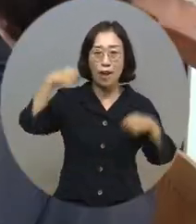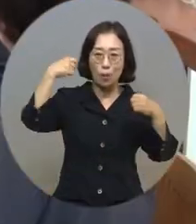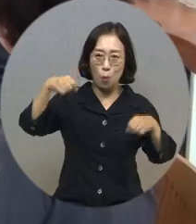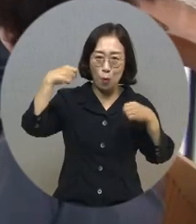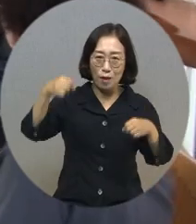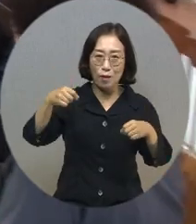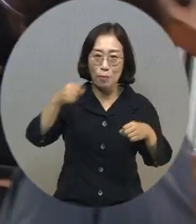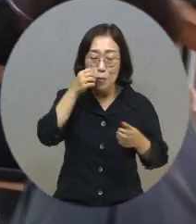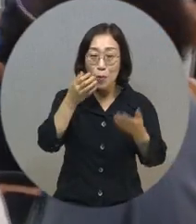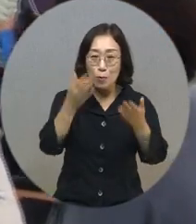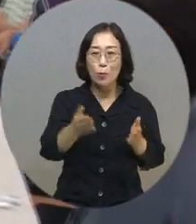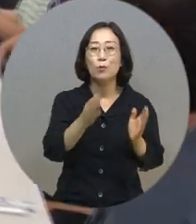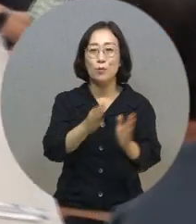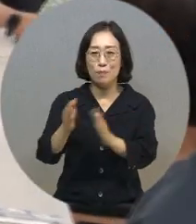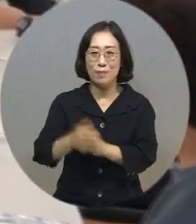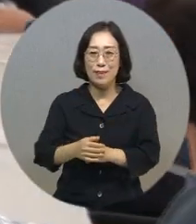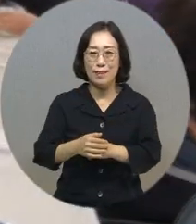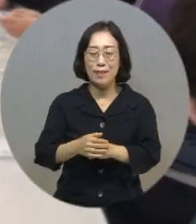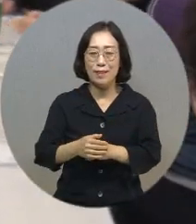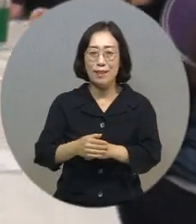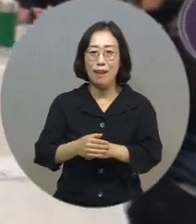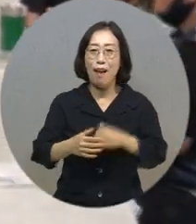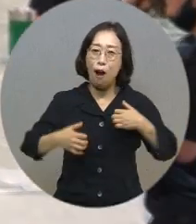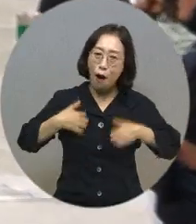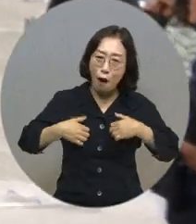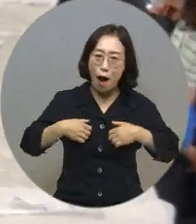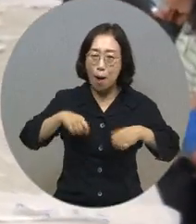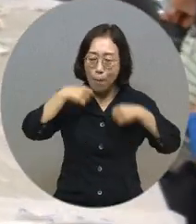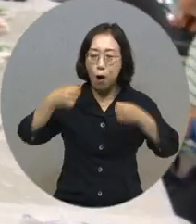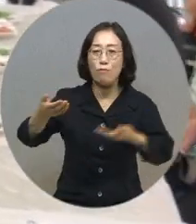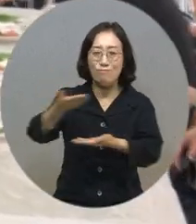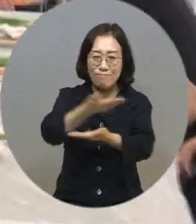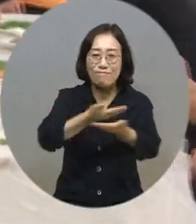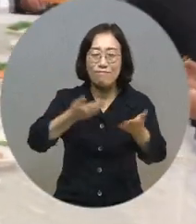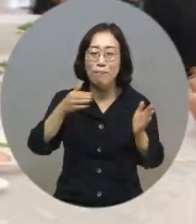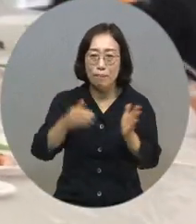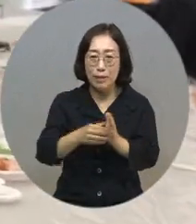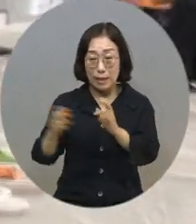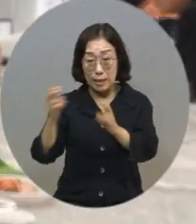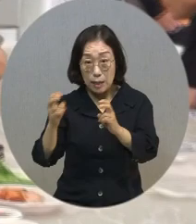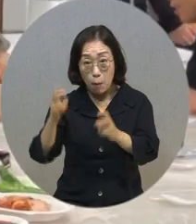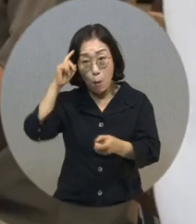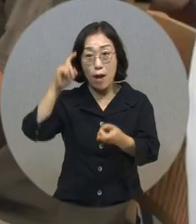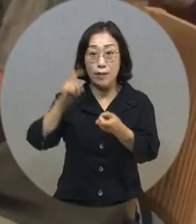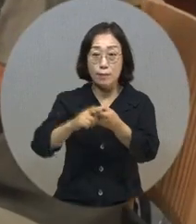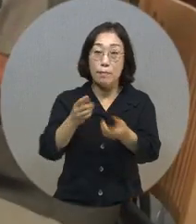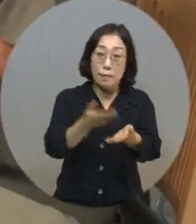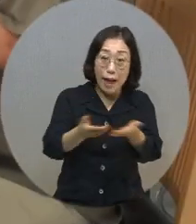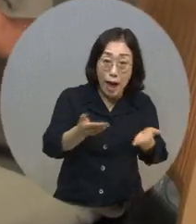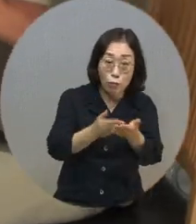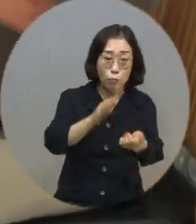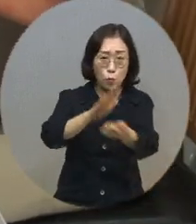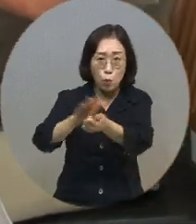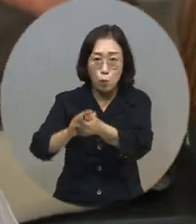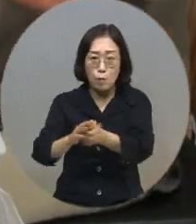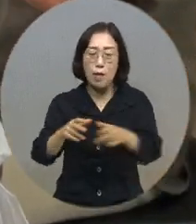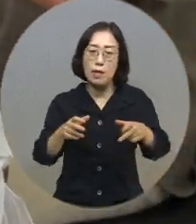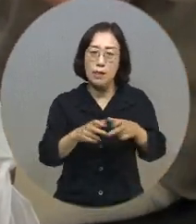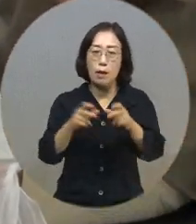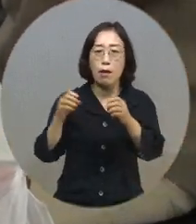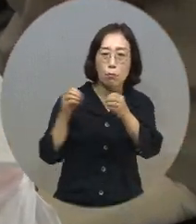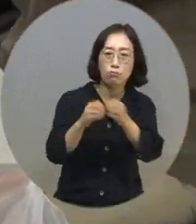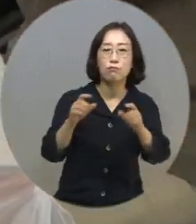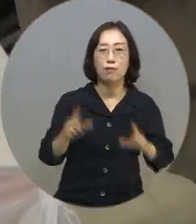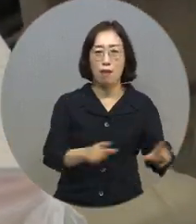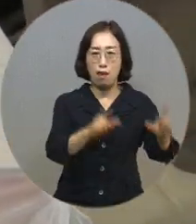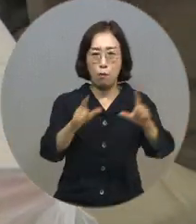건강한 한기의 식사를 함께 나누었습니다 기업의 관심과 나눔이 장애인의 일상으로 이어져